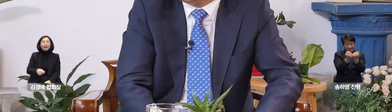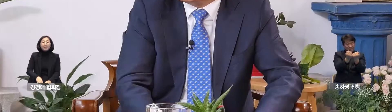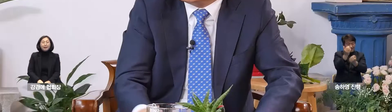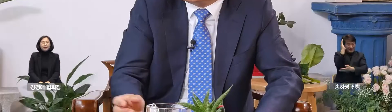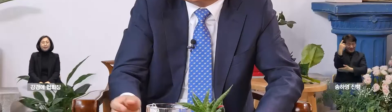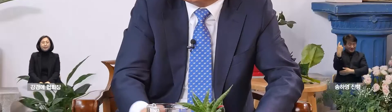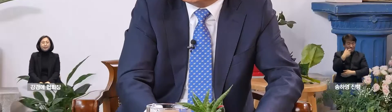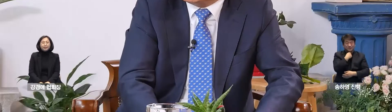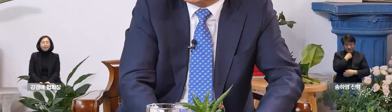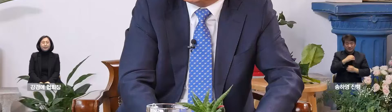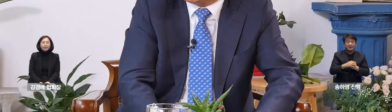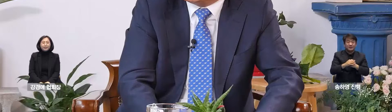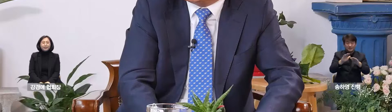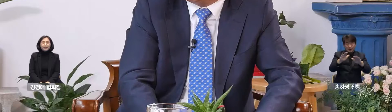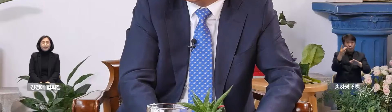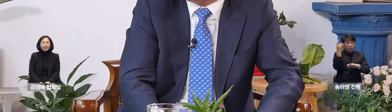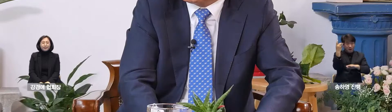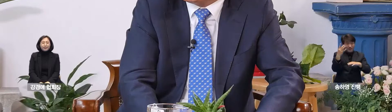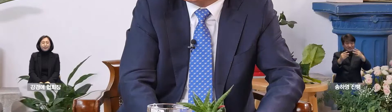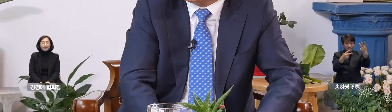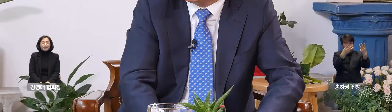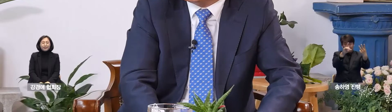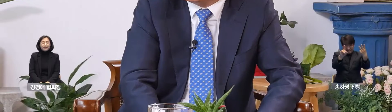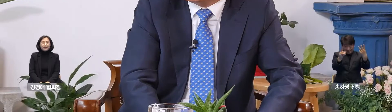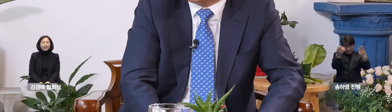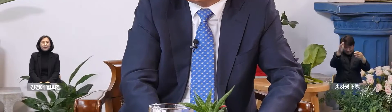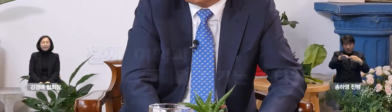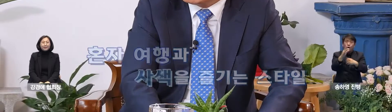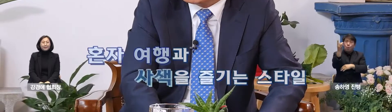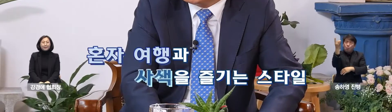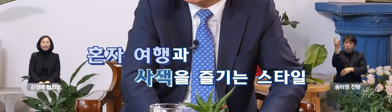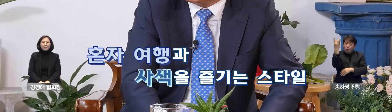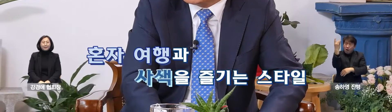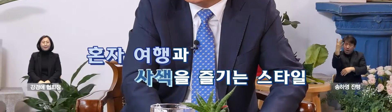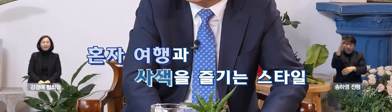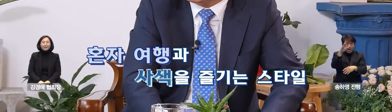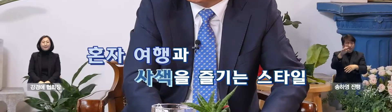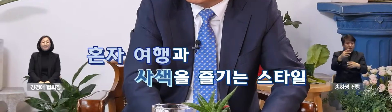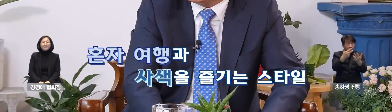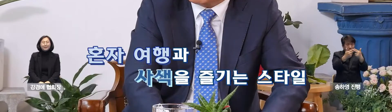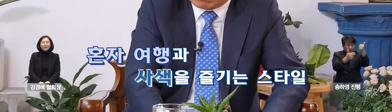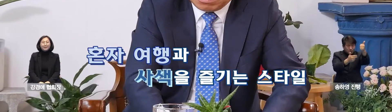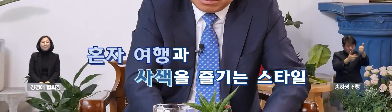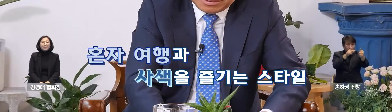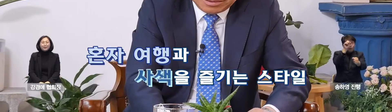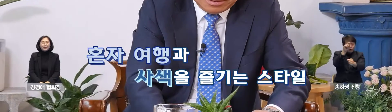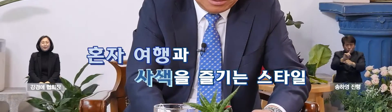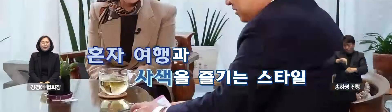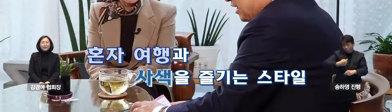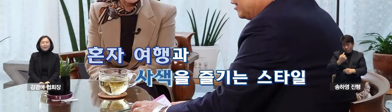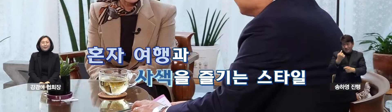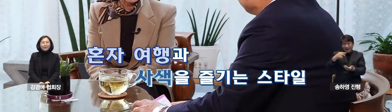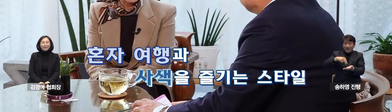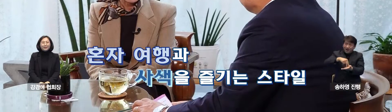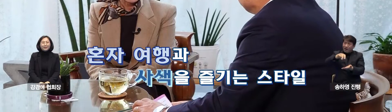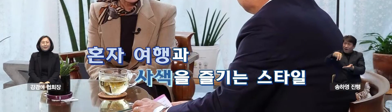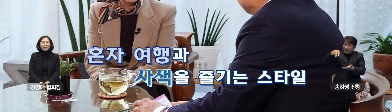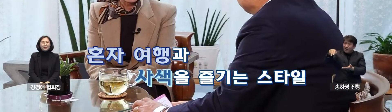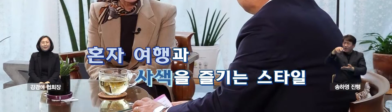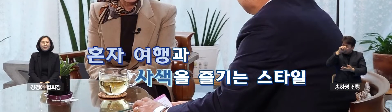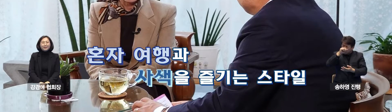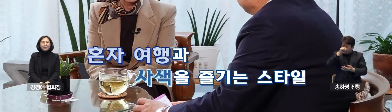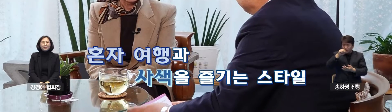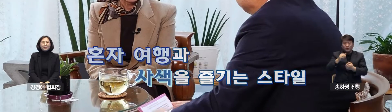보니까 원래 회장님 성격은 혼자 여행도 다니기 좋아하시고 사색하는